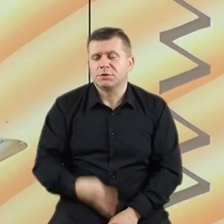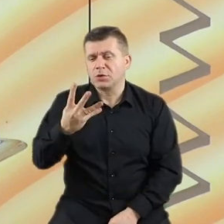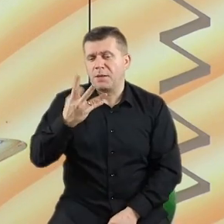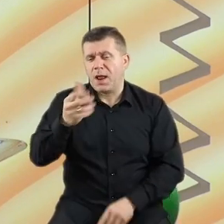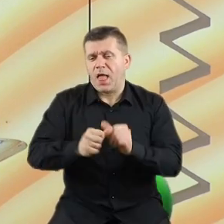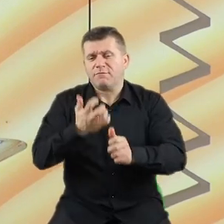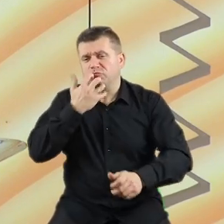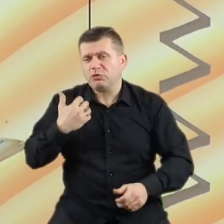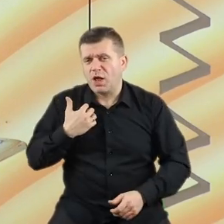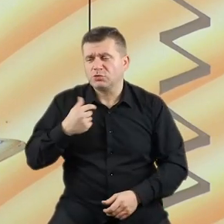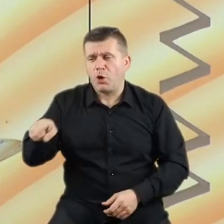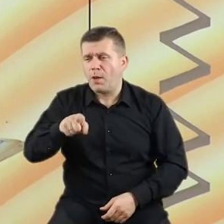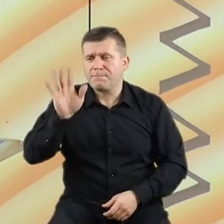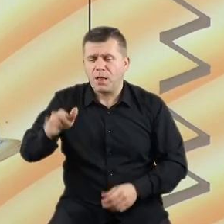4-5 lat wcześniej, oni w ogóle mieli 6-7 lat,